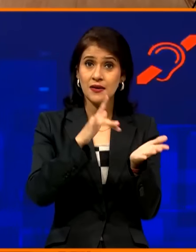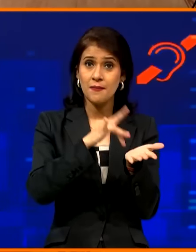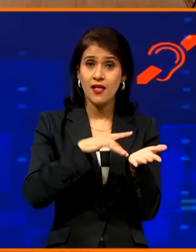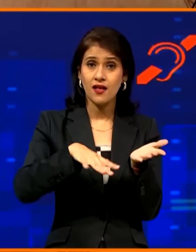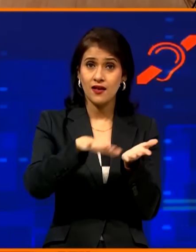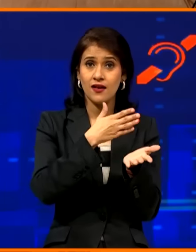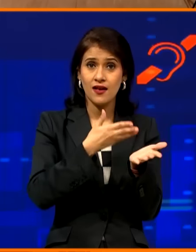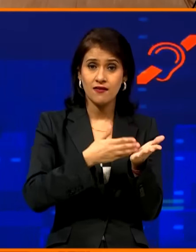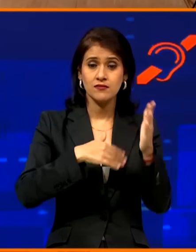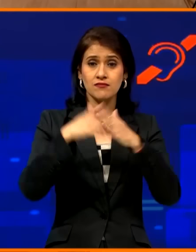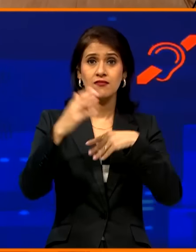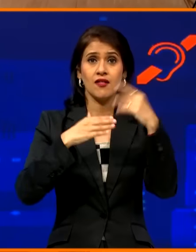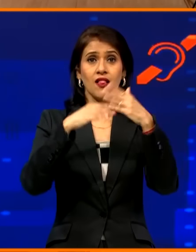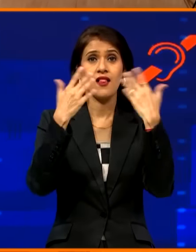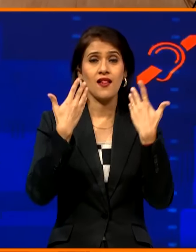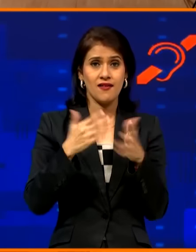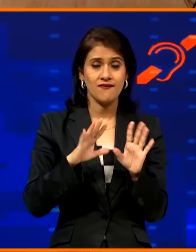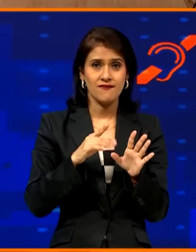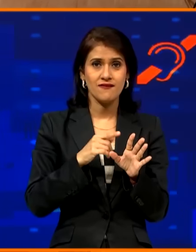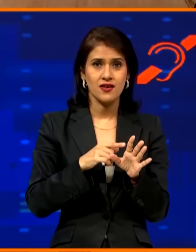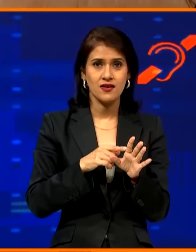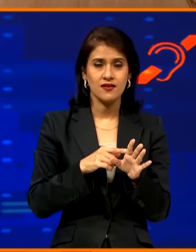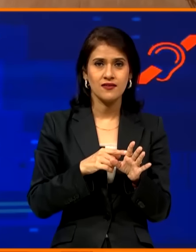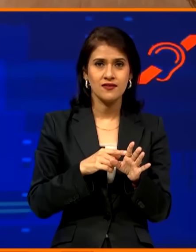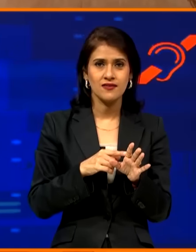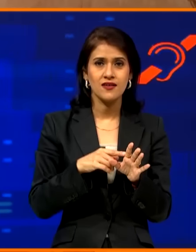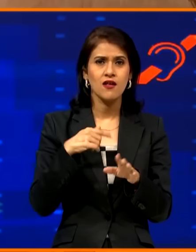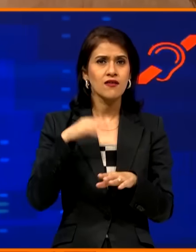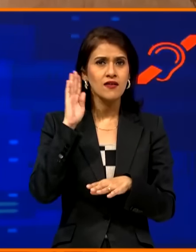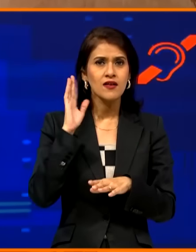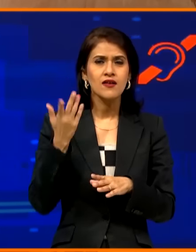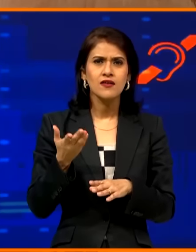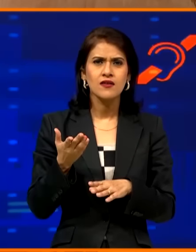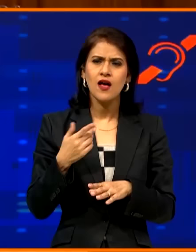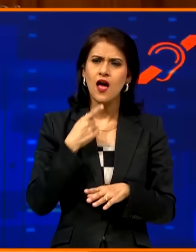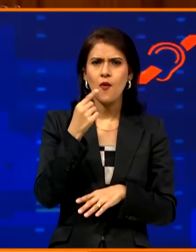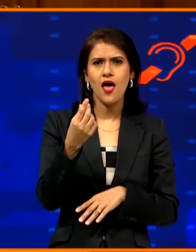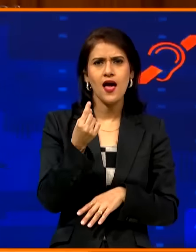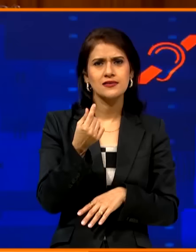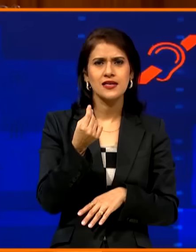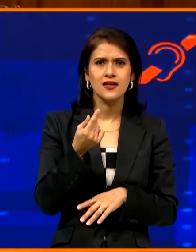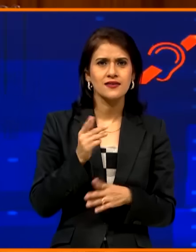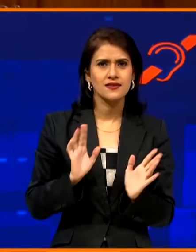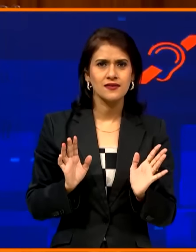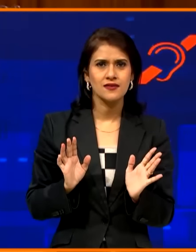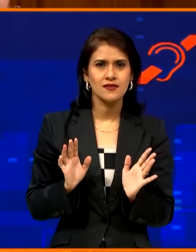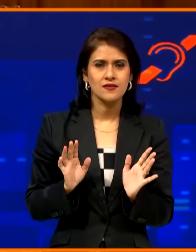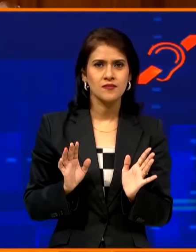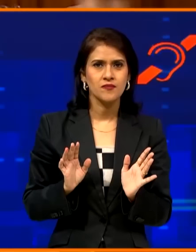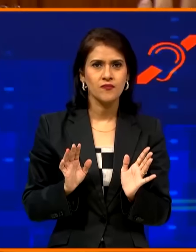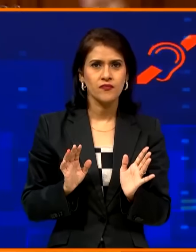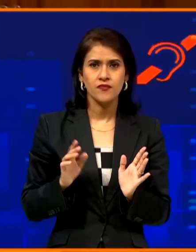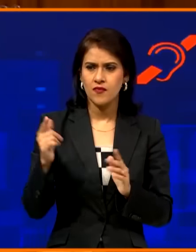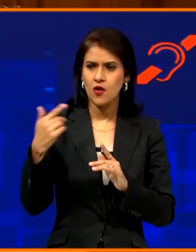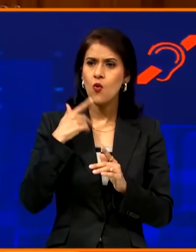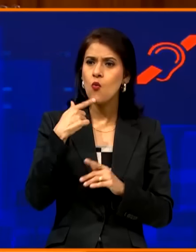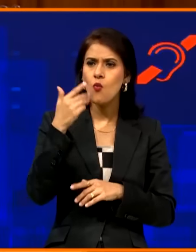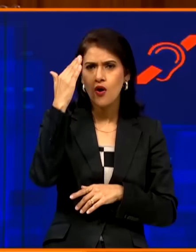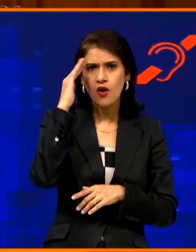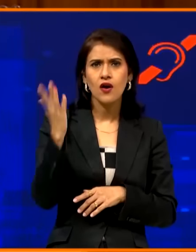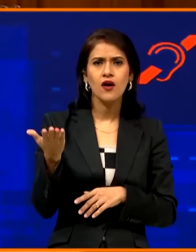रोह है तो किसी को मुझे रोह बताना तो बहुत आसान है बस एक खास पहचान है मेरी तो मैं